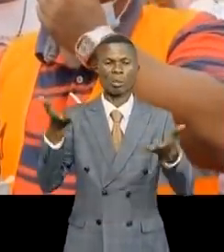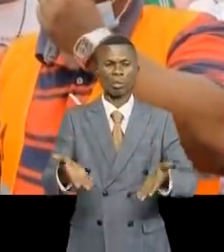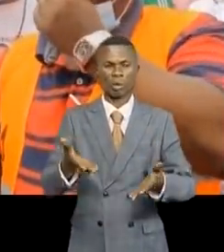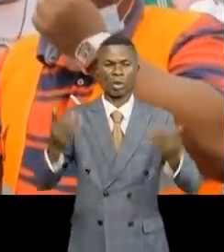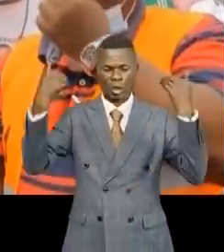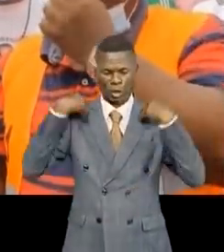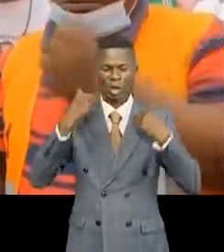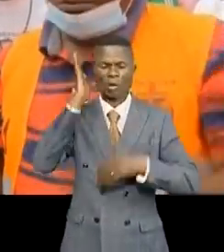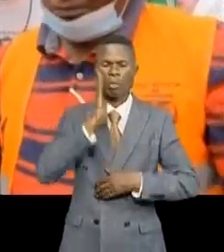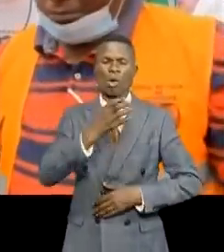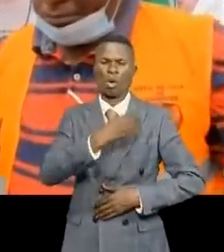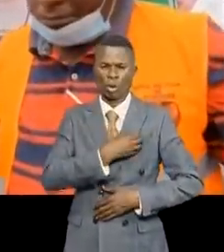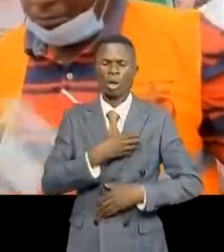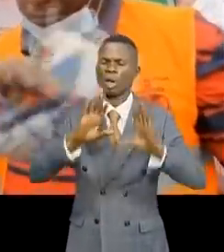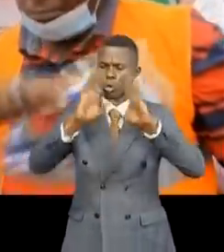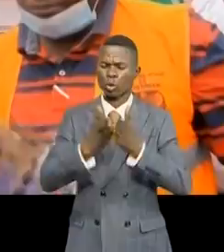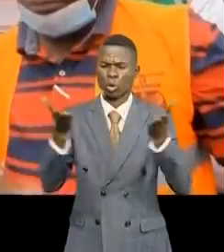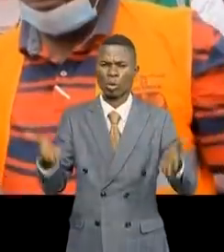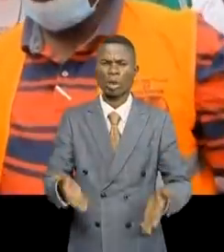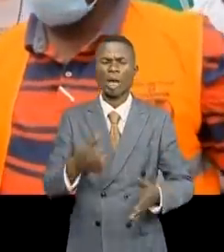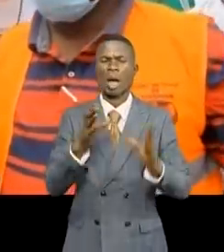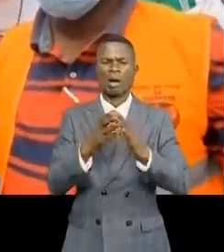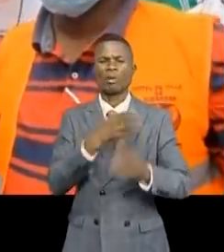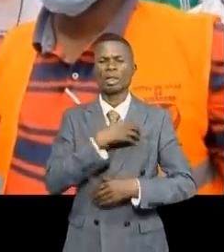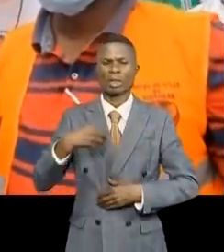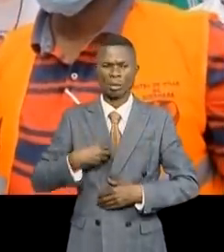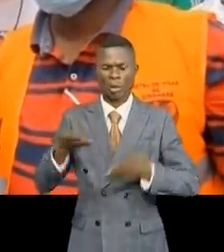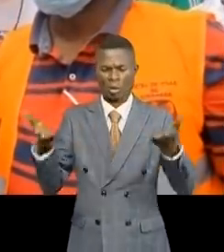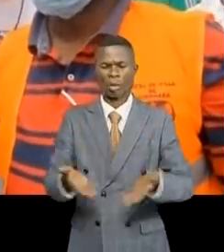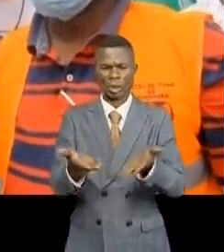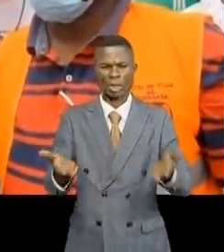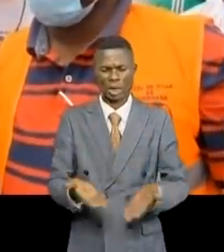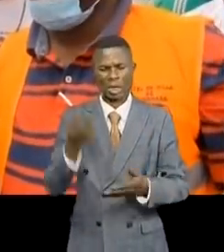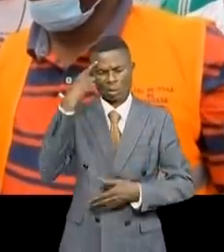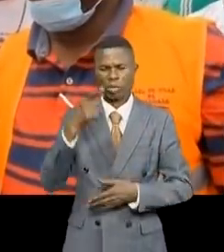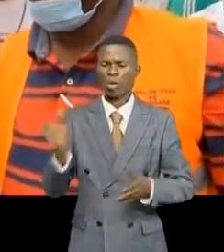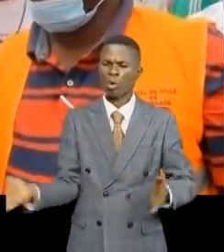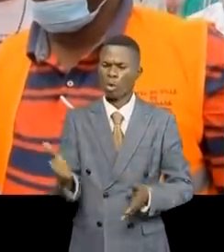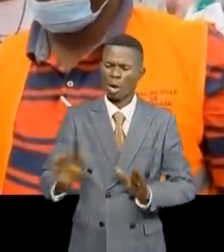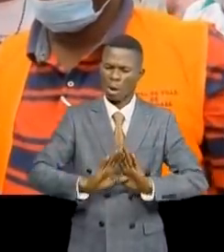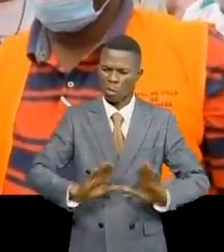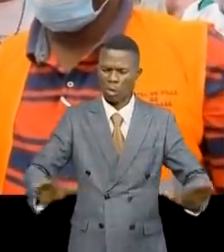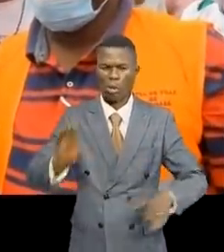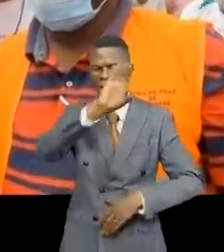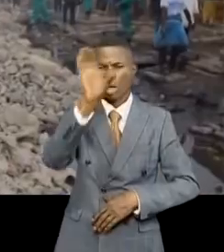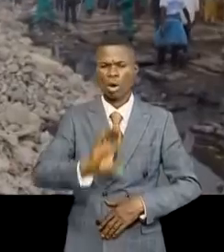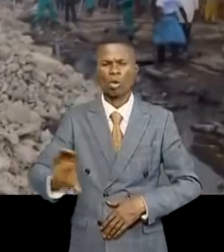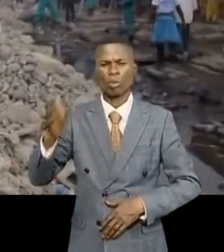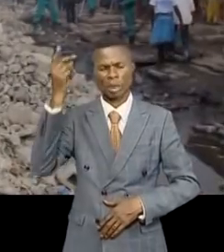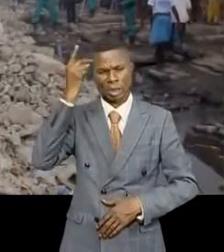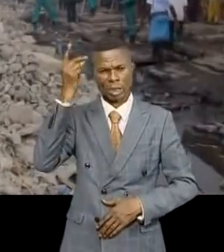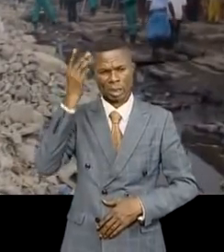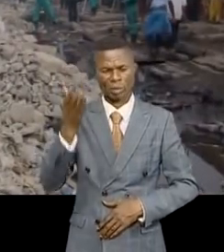des jeunes volontaires. Nous sommes tous avec les mamans, nous sommes sur le terrain pour assainir notre commune de Kinshasa.